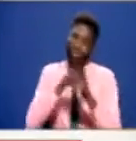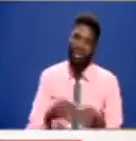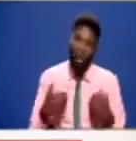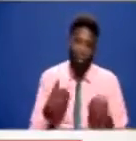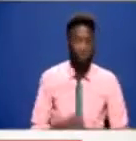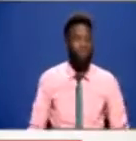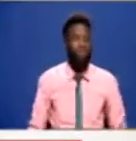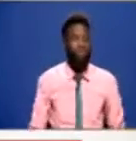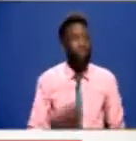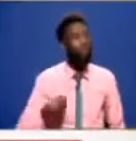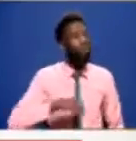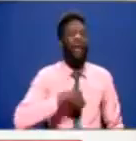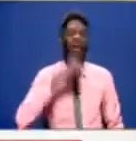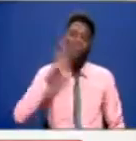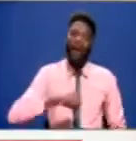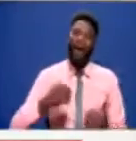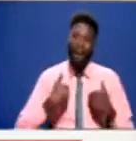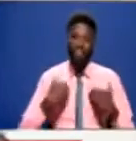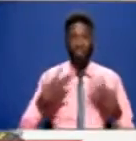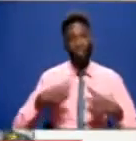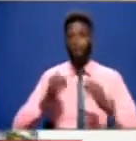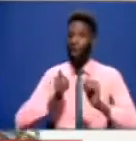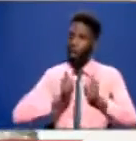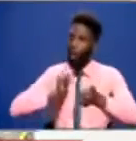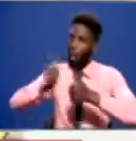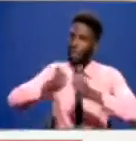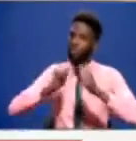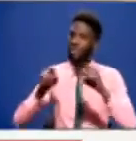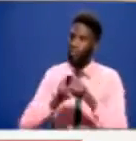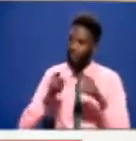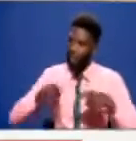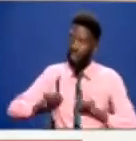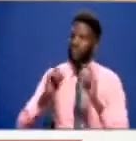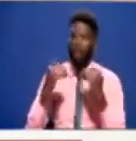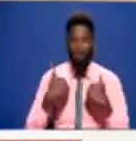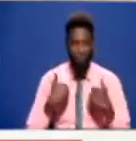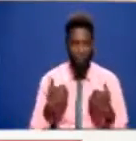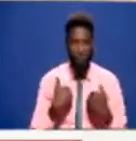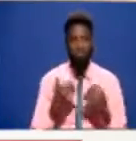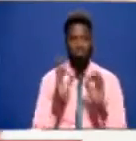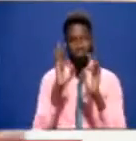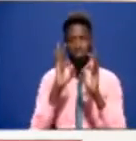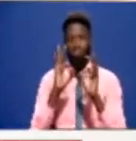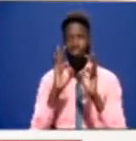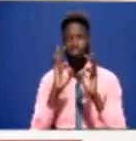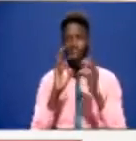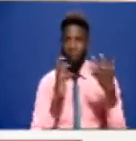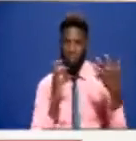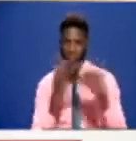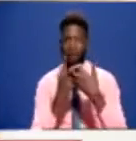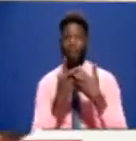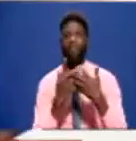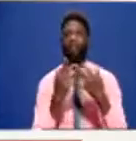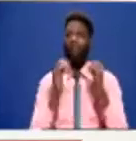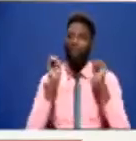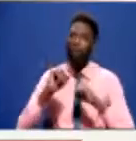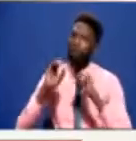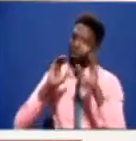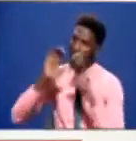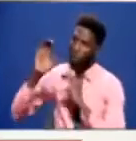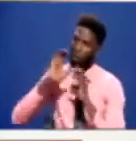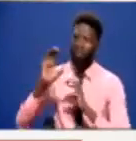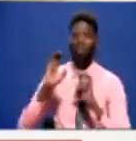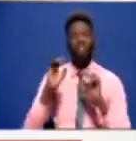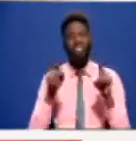We must have our athletes also having a good blend so that they are able to communicate and to deal with